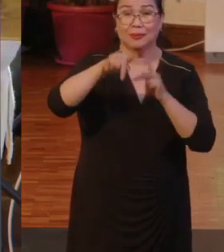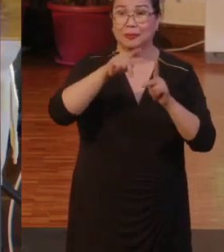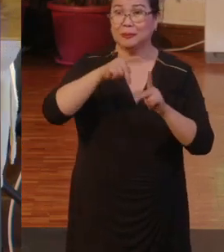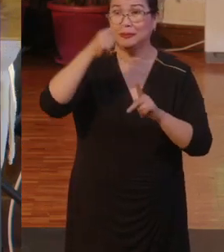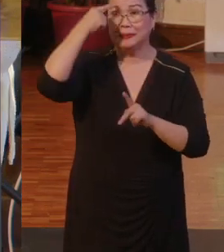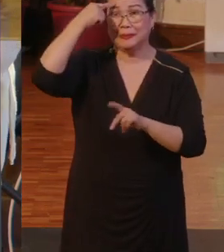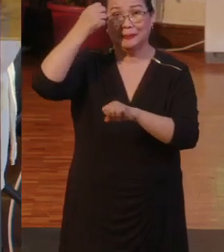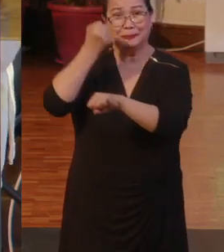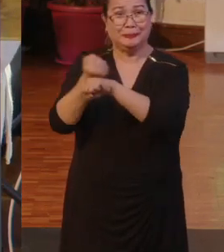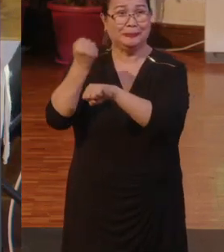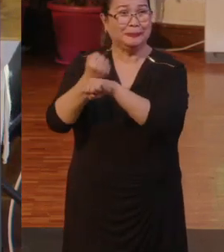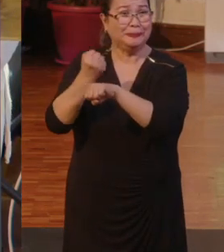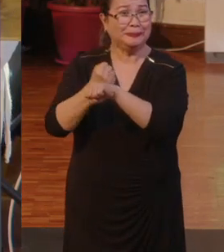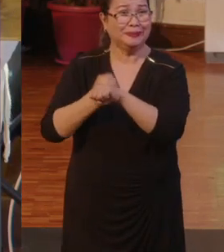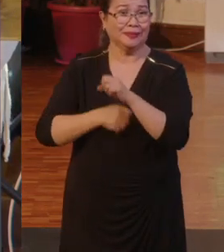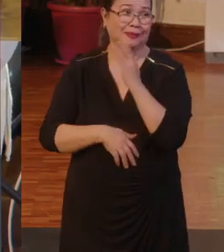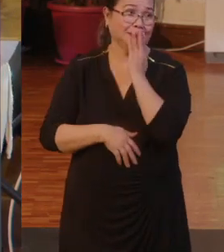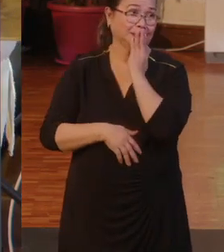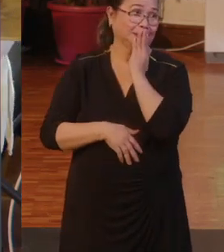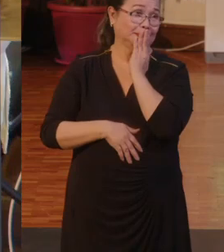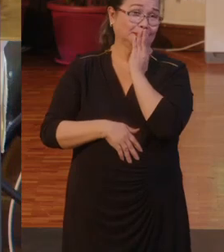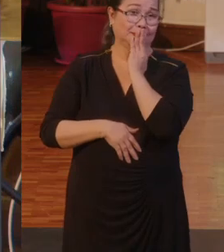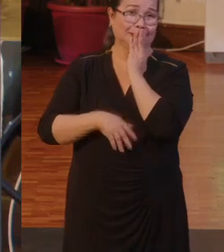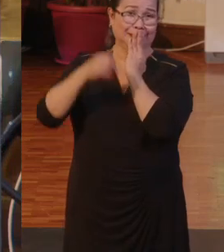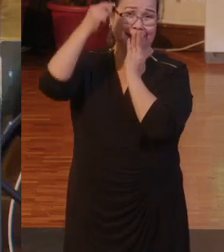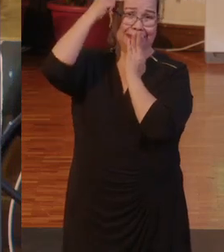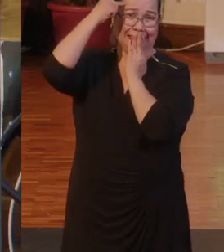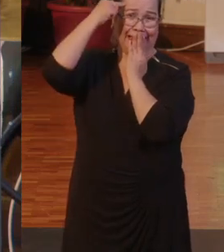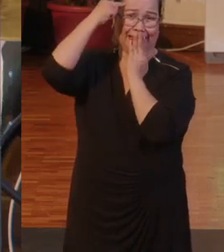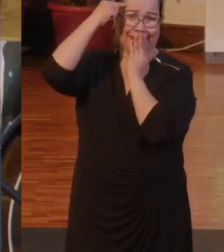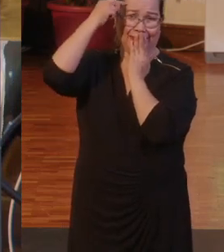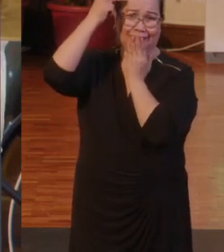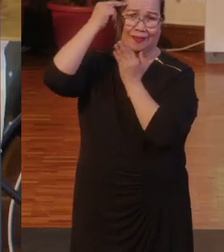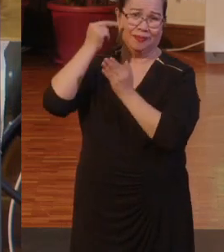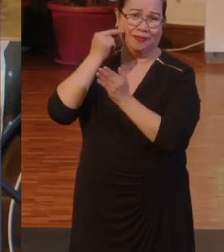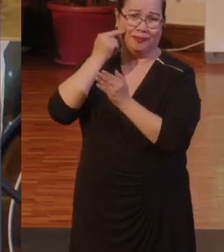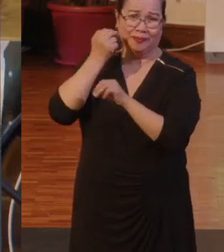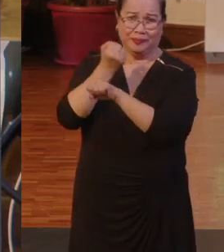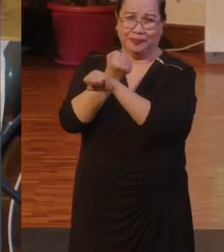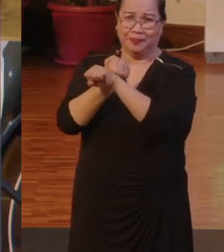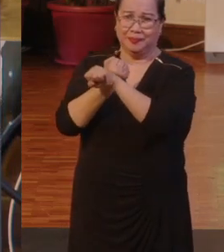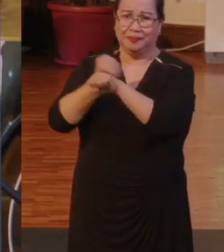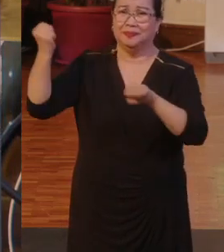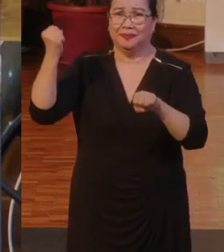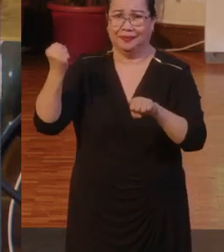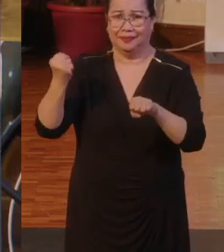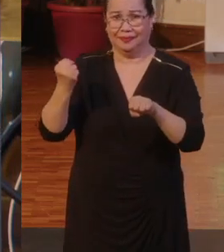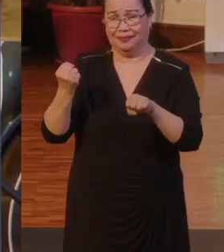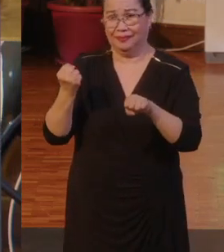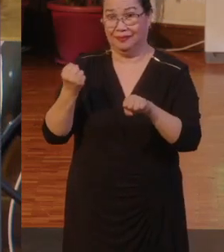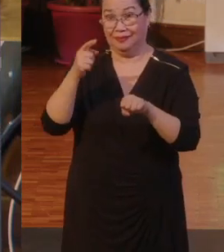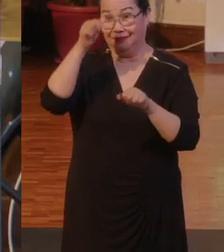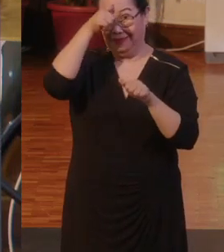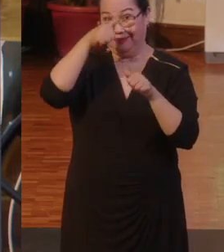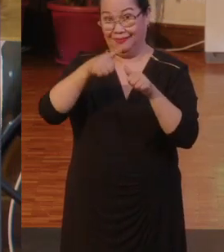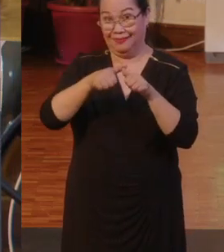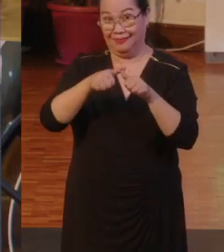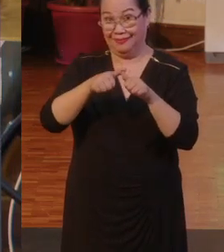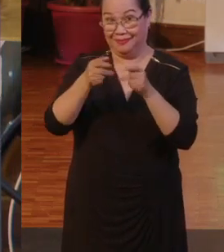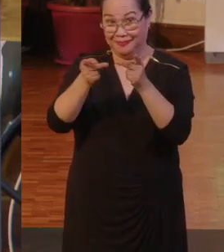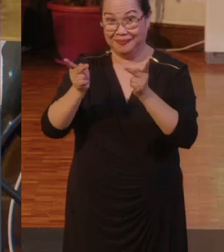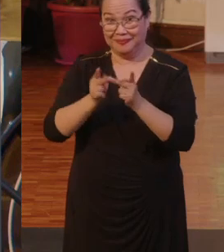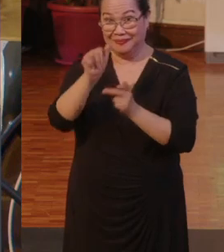Ang sabi dito, "And the Lord drove out before us all the peoples, the Amorites who lived in the land.